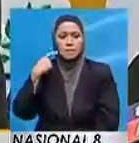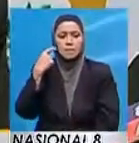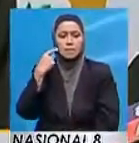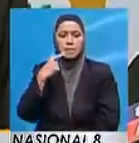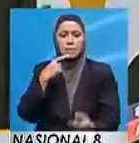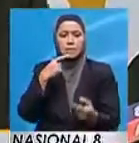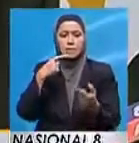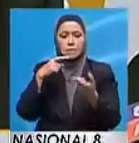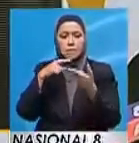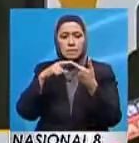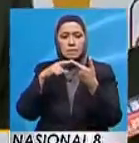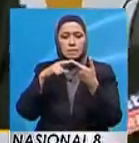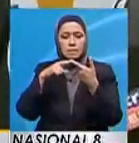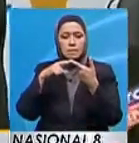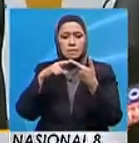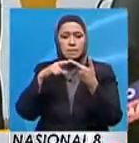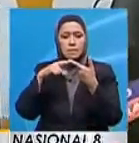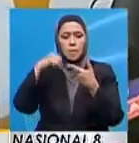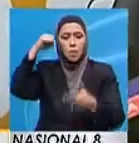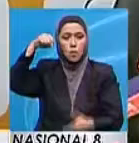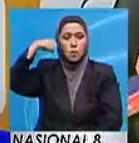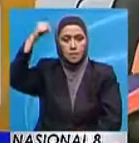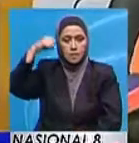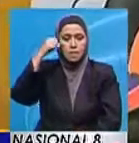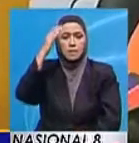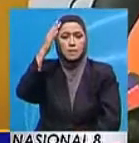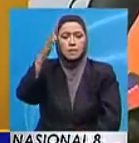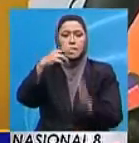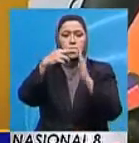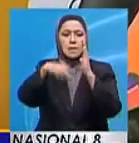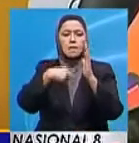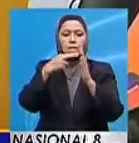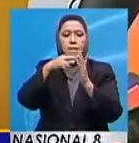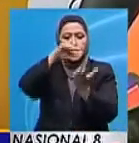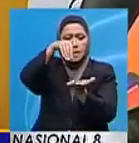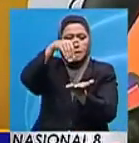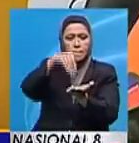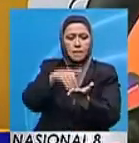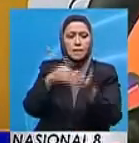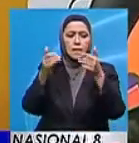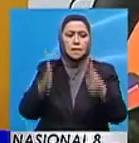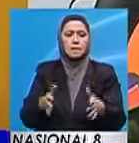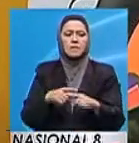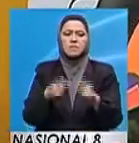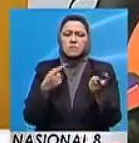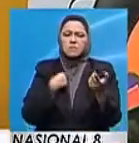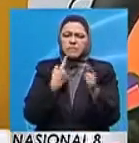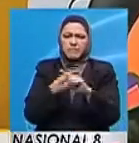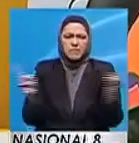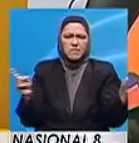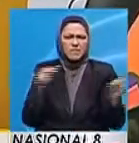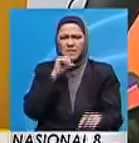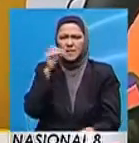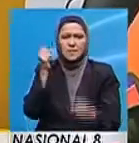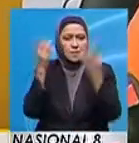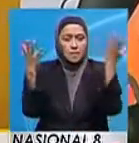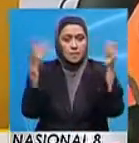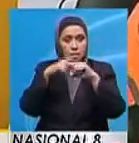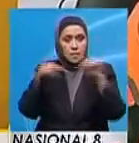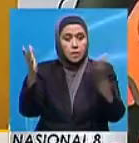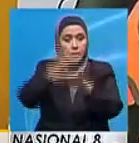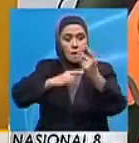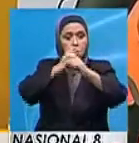Yang bezanya tidak banyak berbeza, cumanya di bahagian pertahanan saya terpaksa mengambil pemain baru